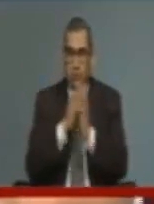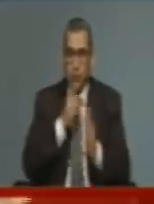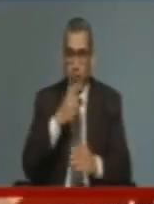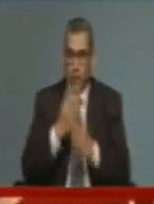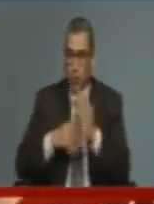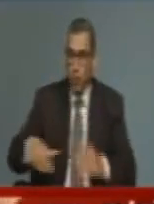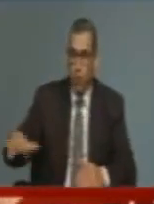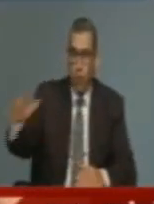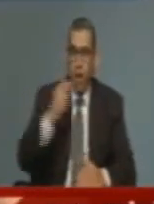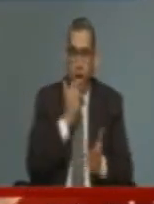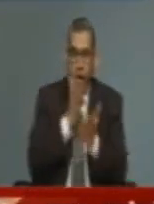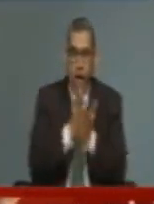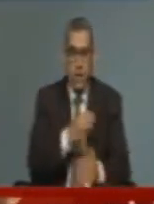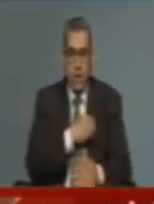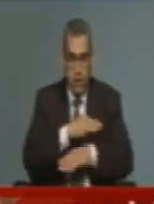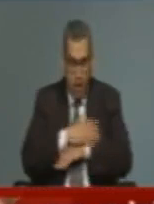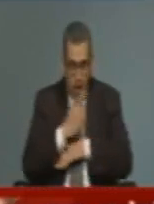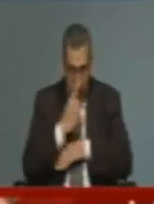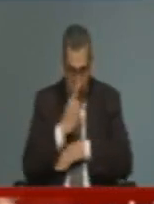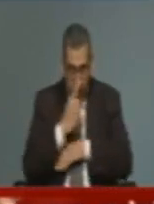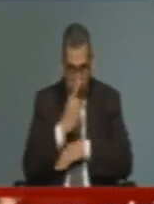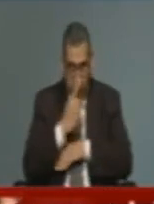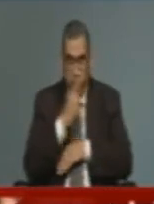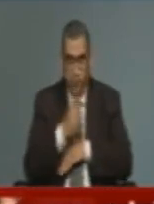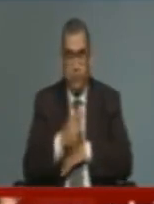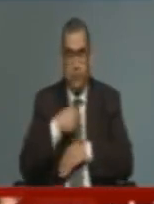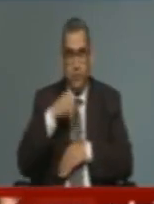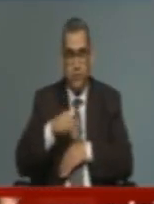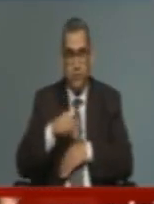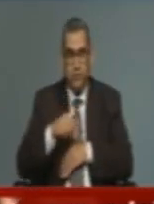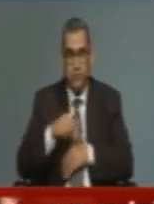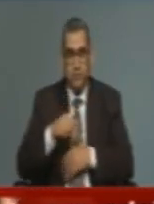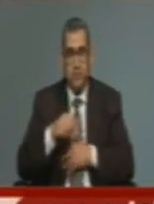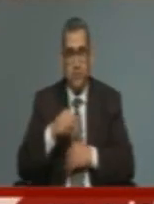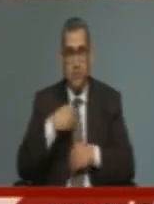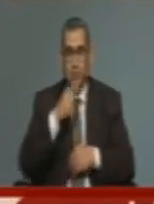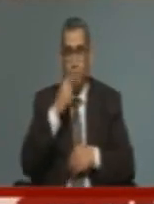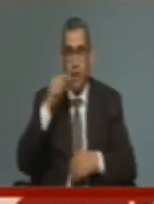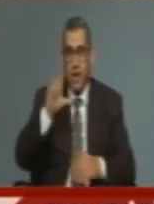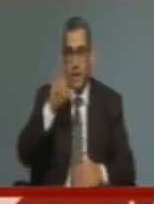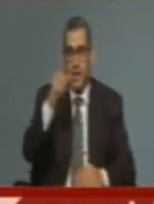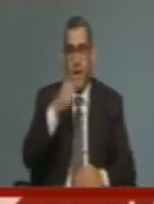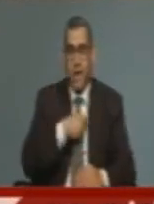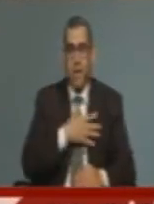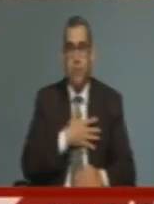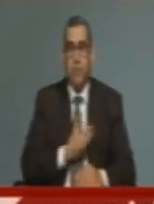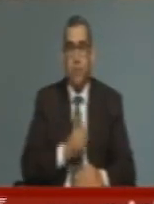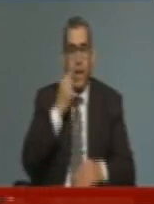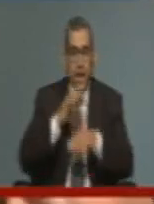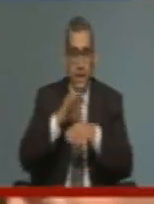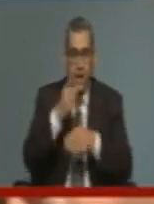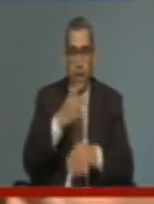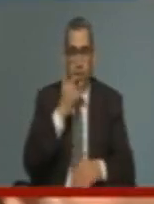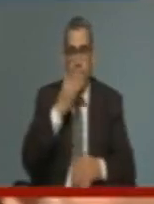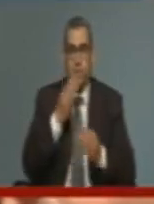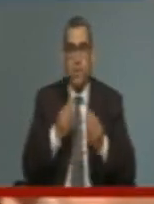صدق وبكل احترام بصراحه انا يعني النهارده فعلا بشوف سياده الرئيس الانسان البسيط. فبصراحه انا احيي